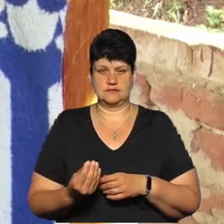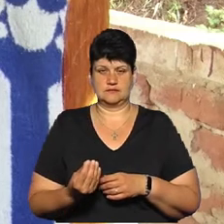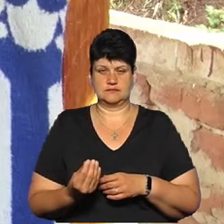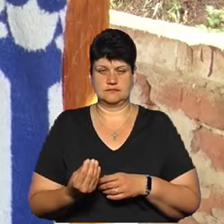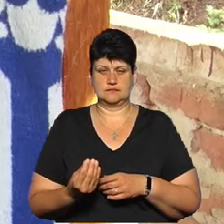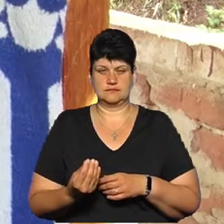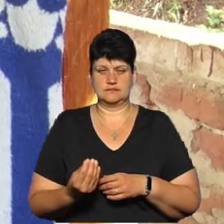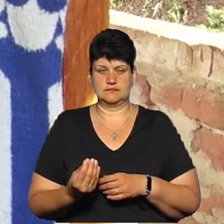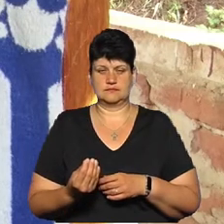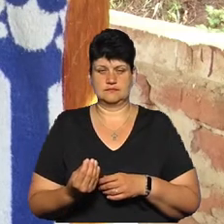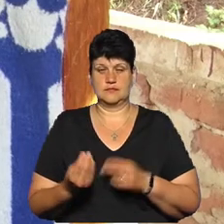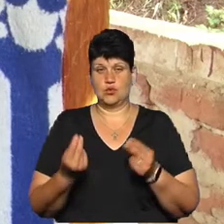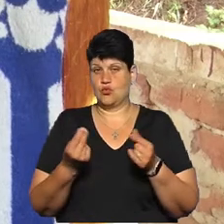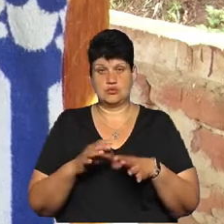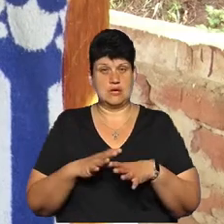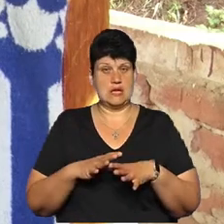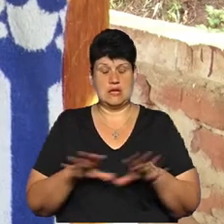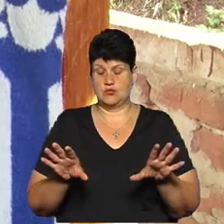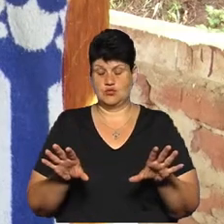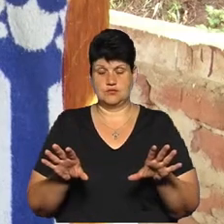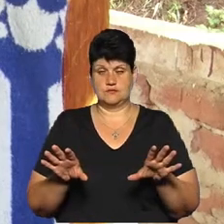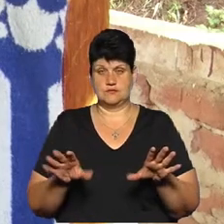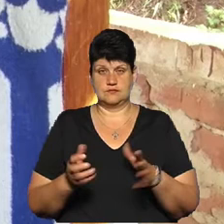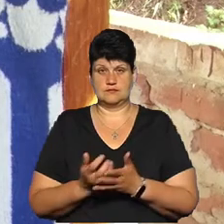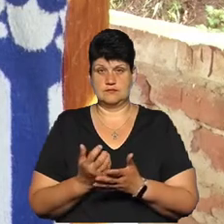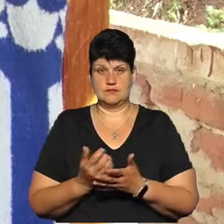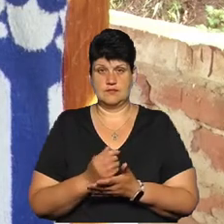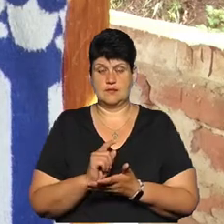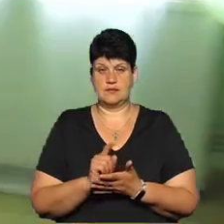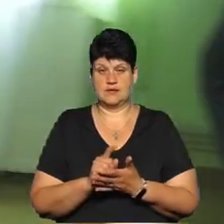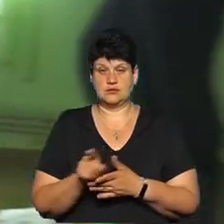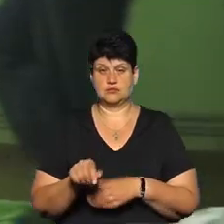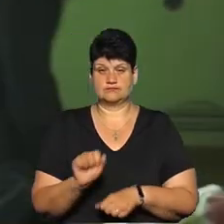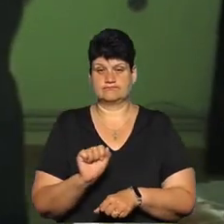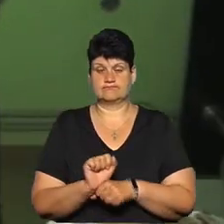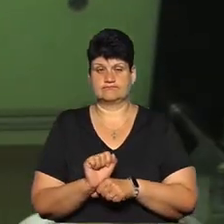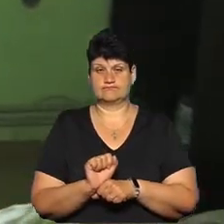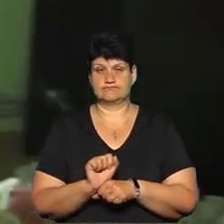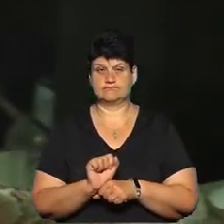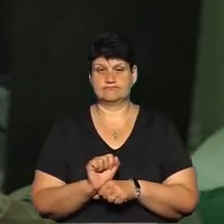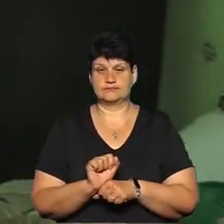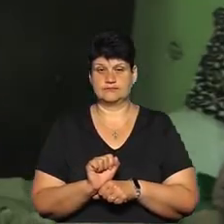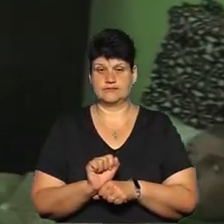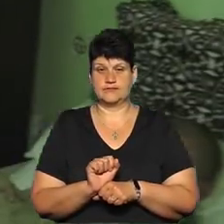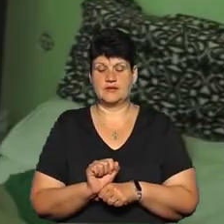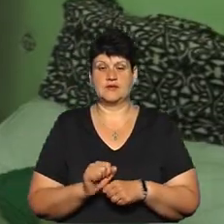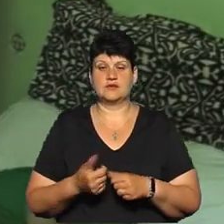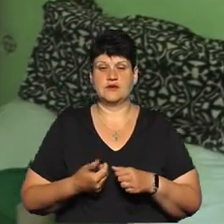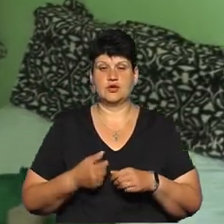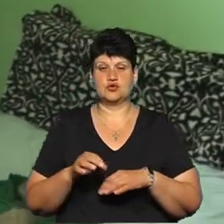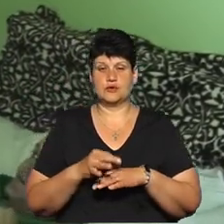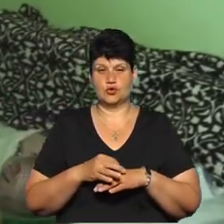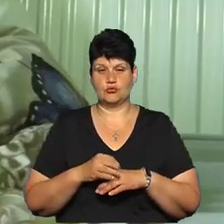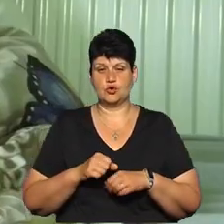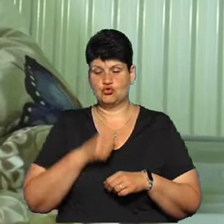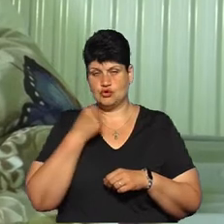Грошей не було де заробити. Пенсію малому прикрутили давати. Ольга живе з чоловіком і дорослим сином, який має